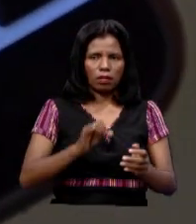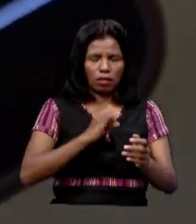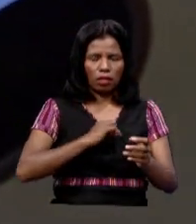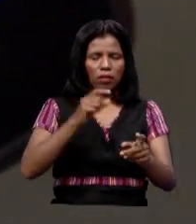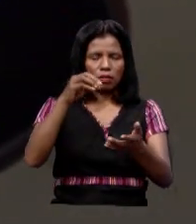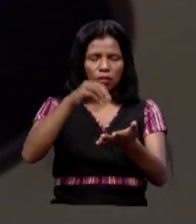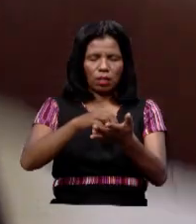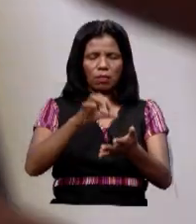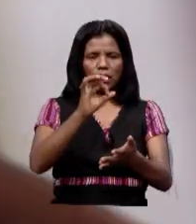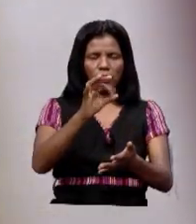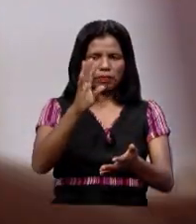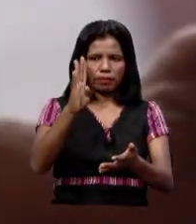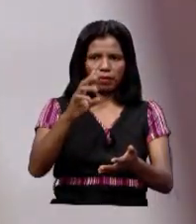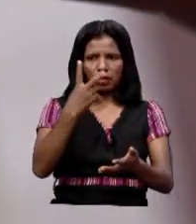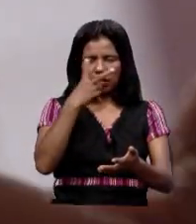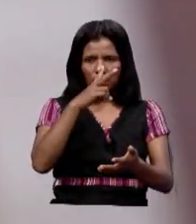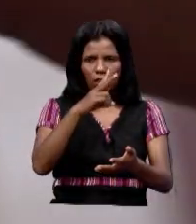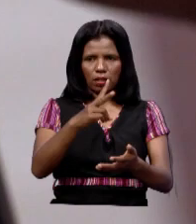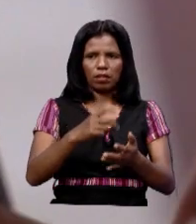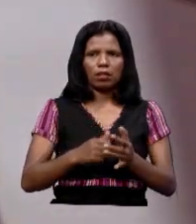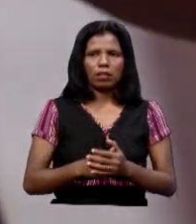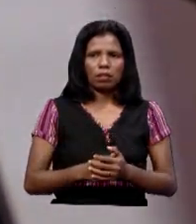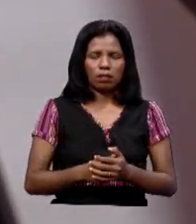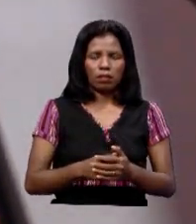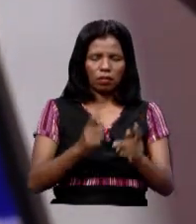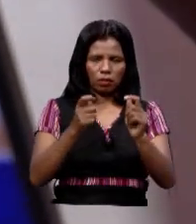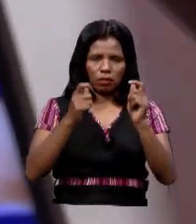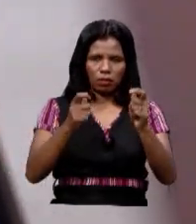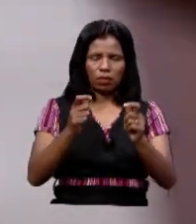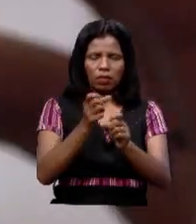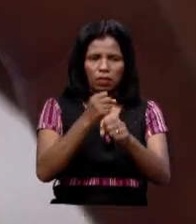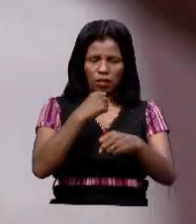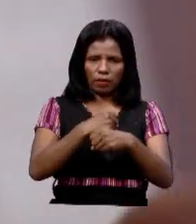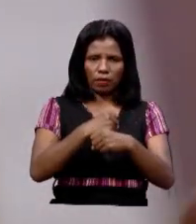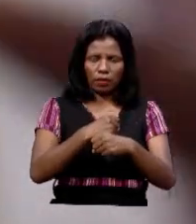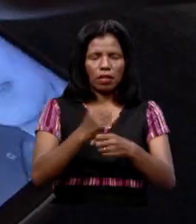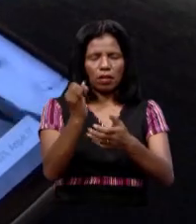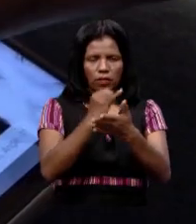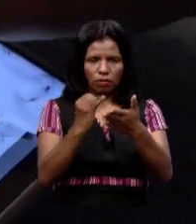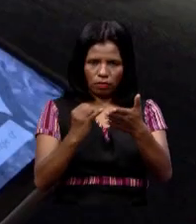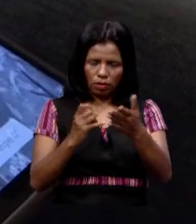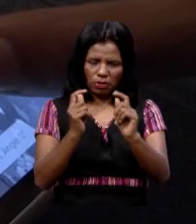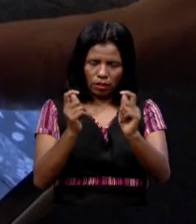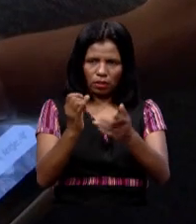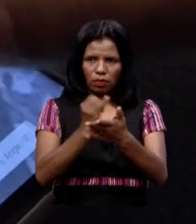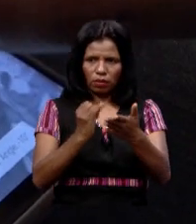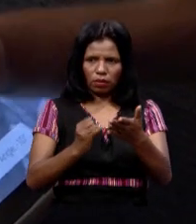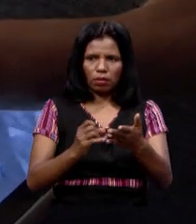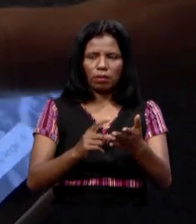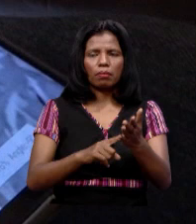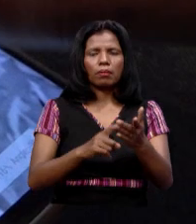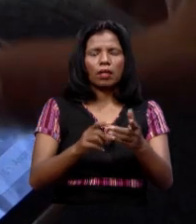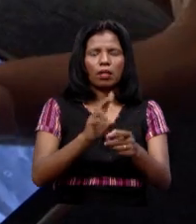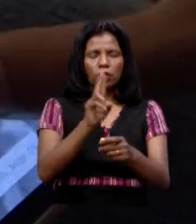bahar ya na ema komesa desenvolve pintura digital ni hau koko na pintura digital ni ne ba koko fofong ni uja